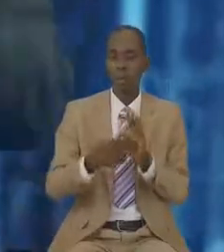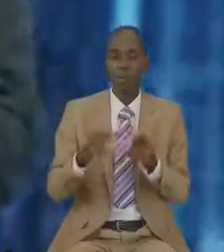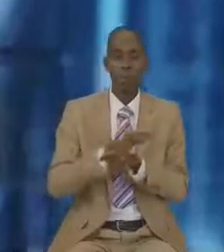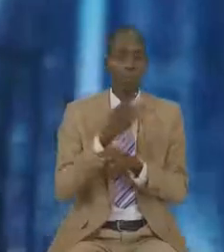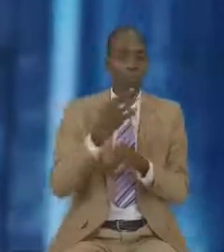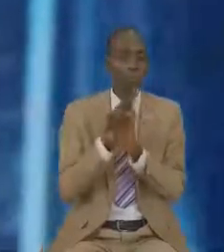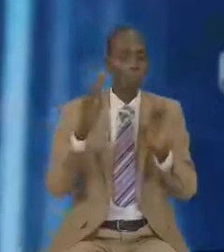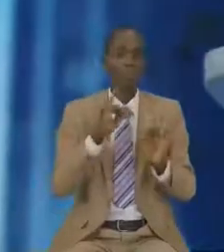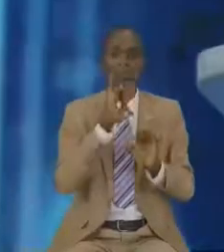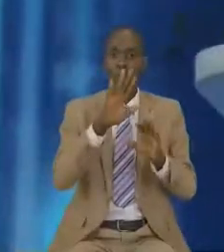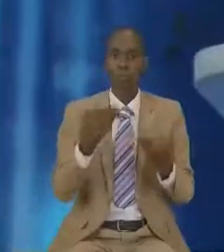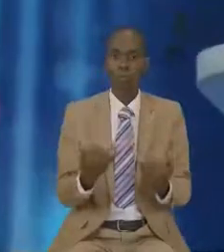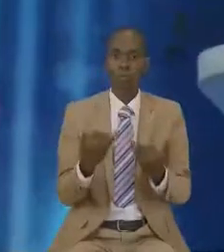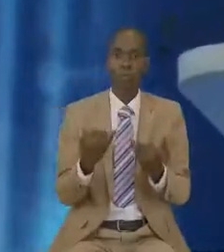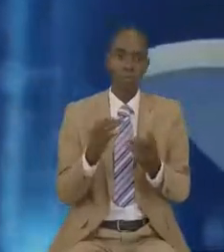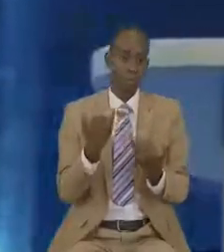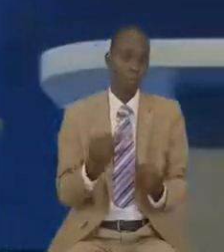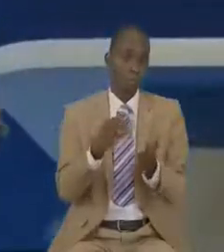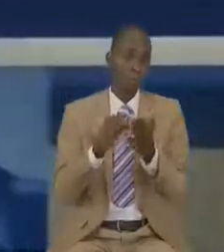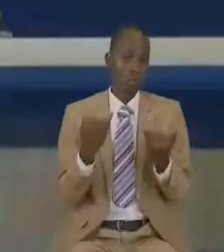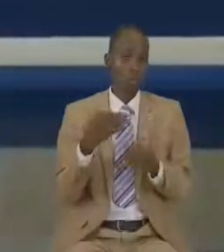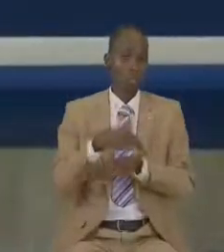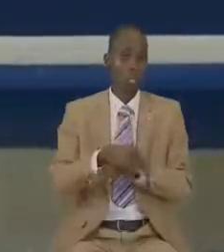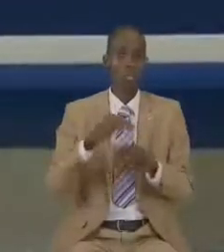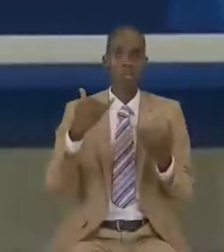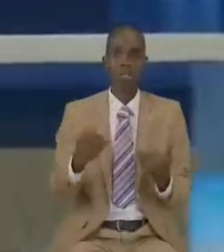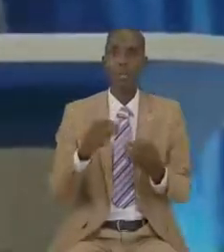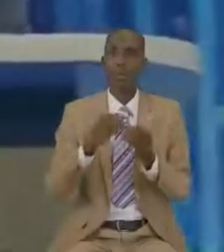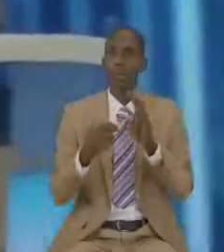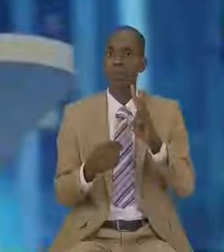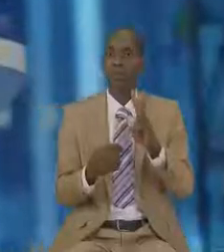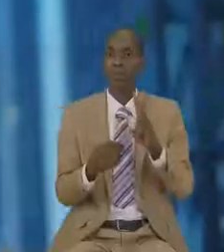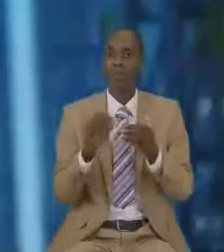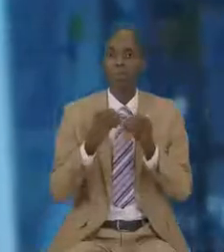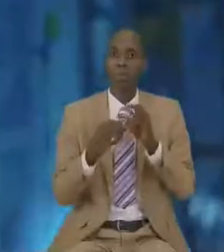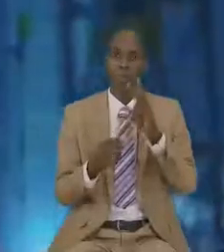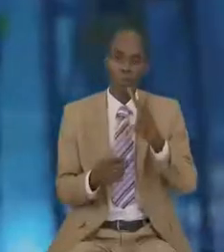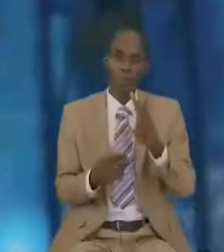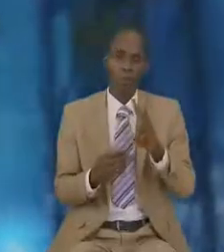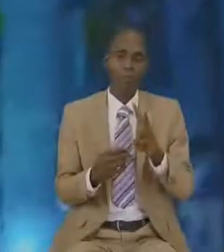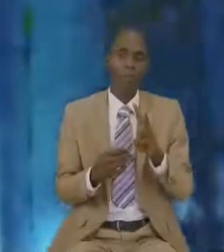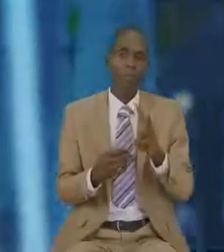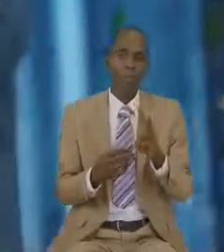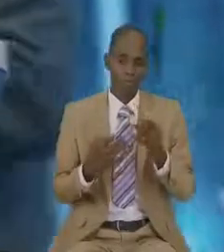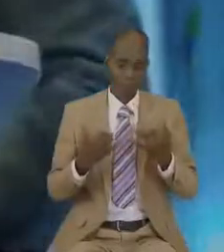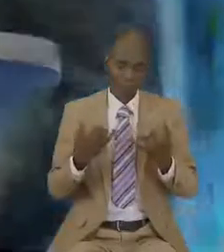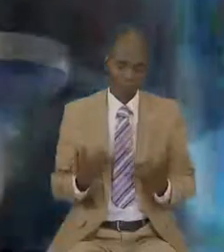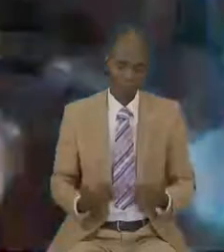soir. Deuxième point maintenant. Deuxième point, la libération présente et